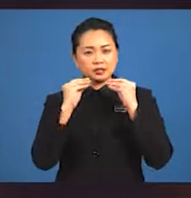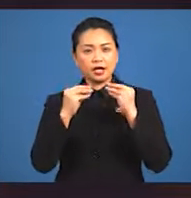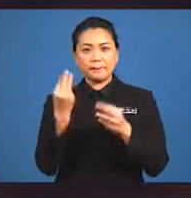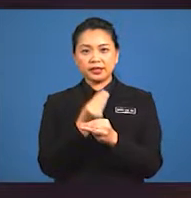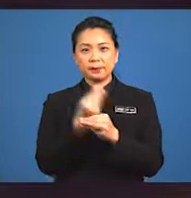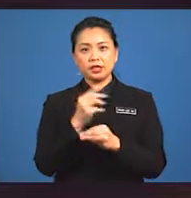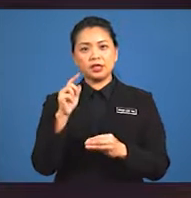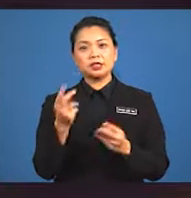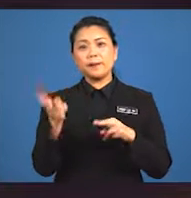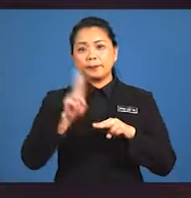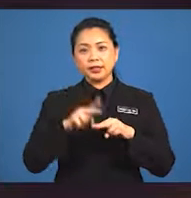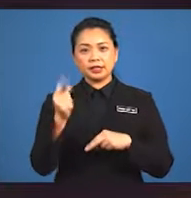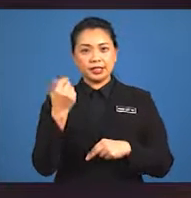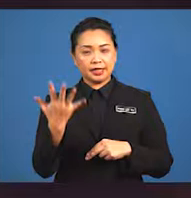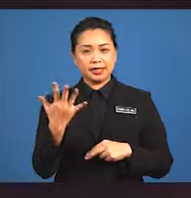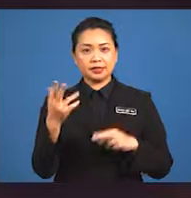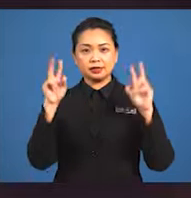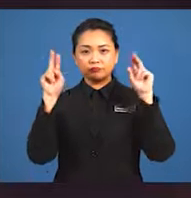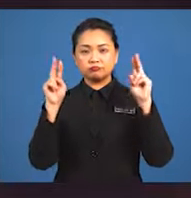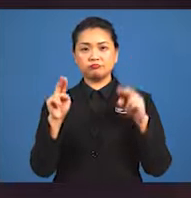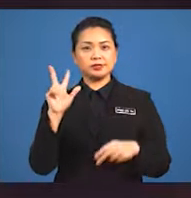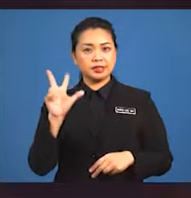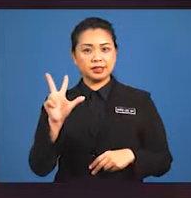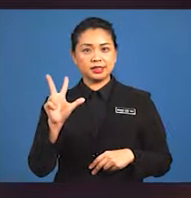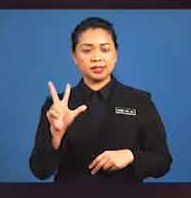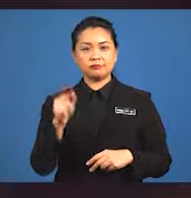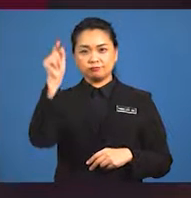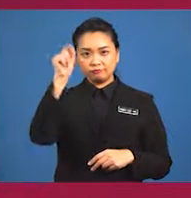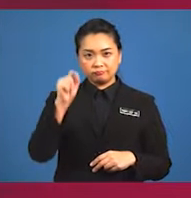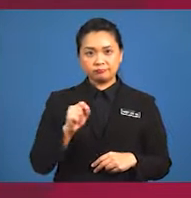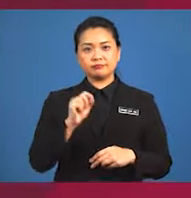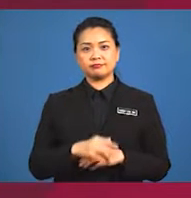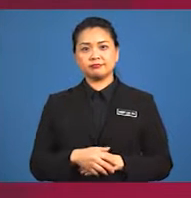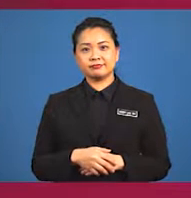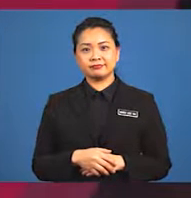tambahan tingkatan 5 bab 3 iaitu pengamiran.